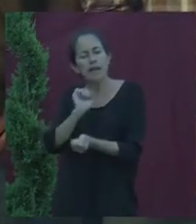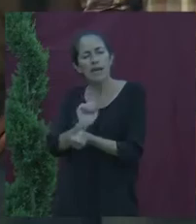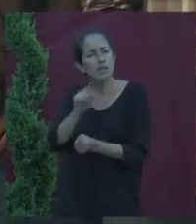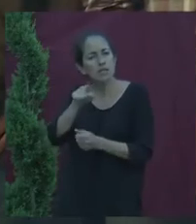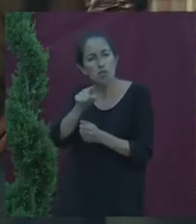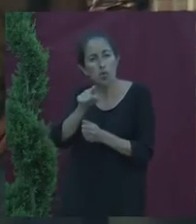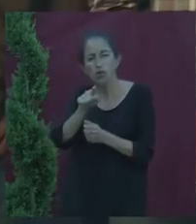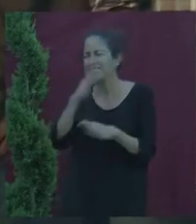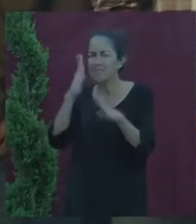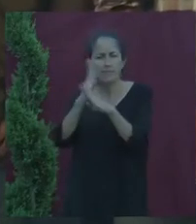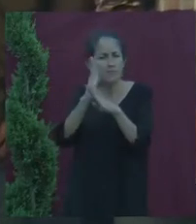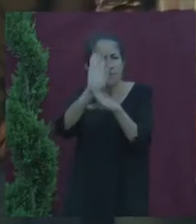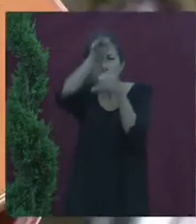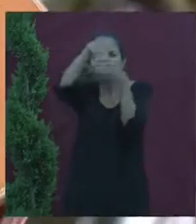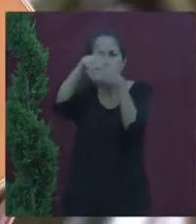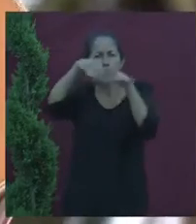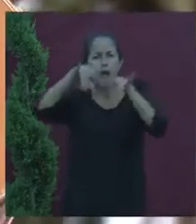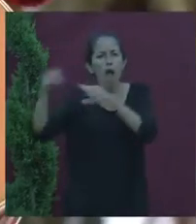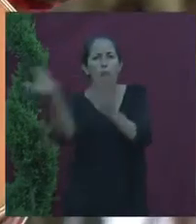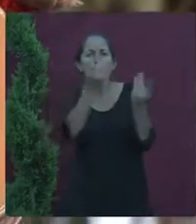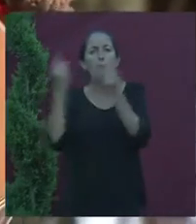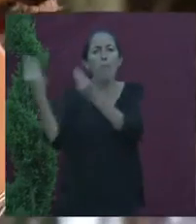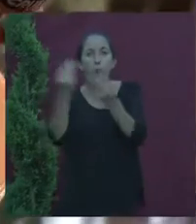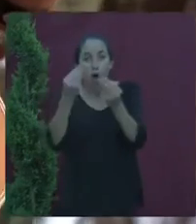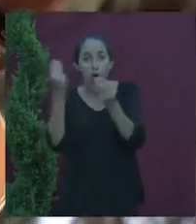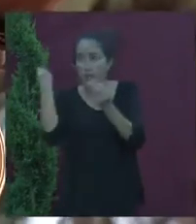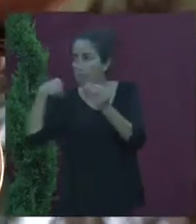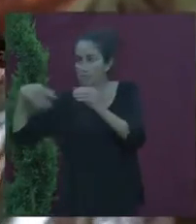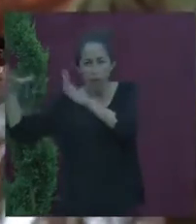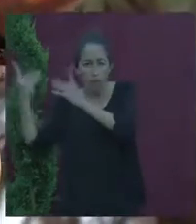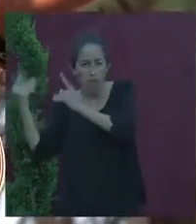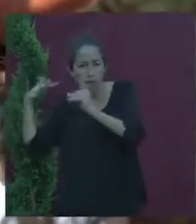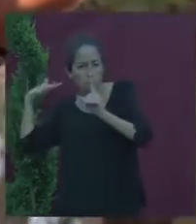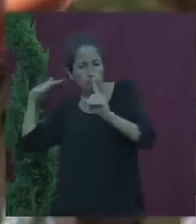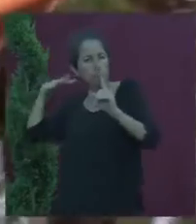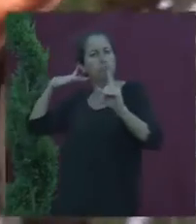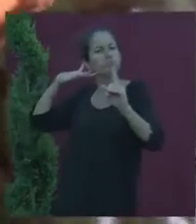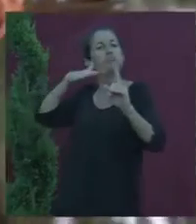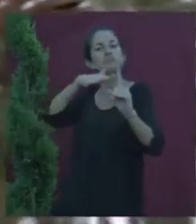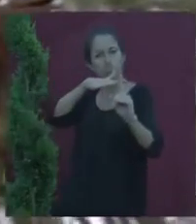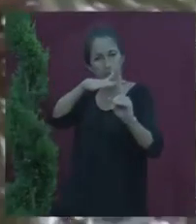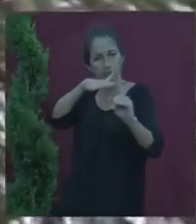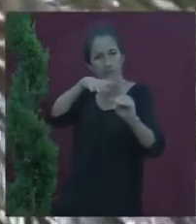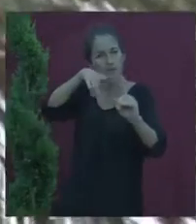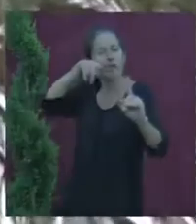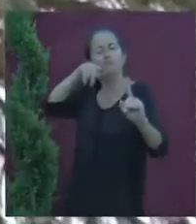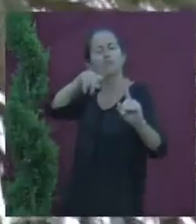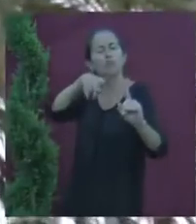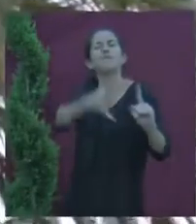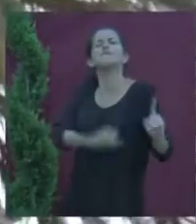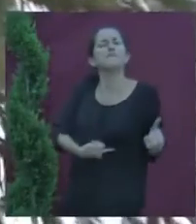aniràs sempre entre la pols, et seguirà una polseguera, i tindràs